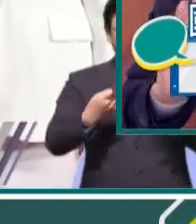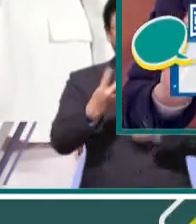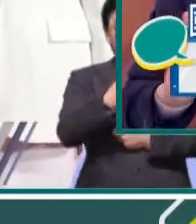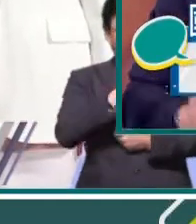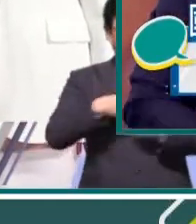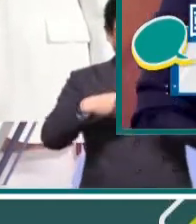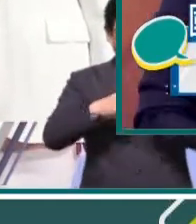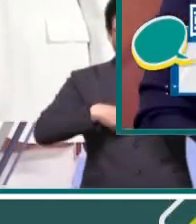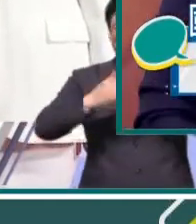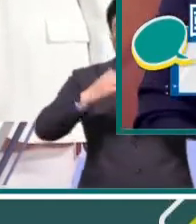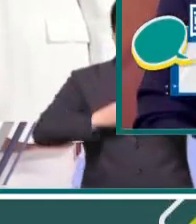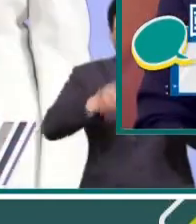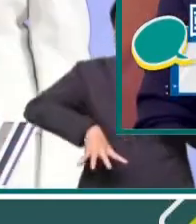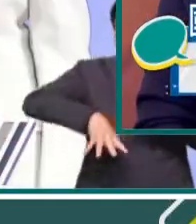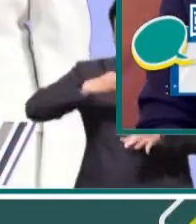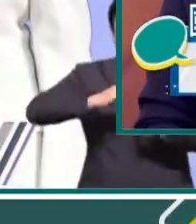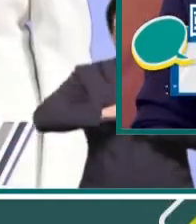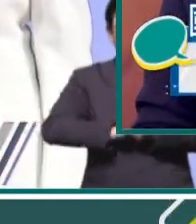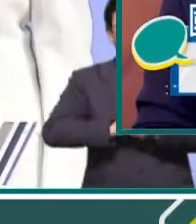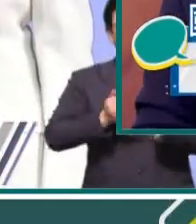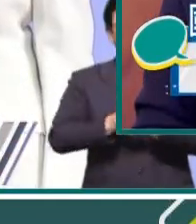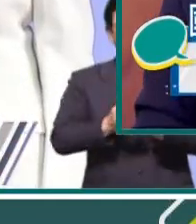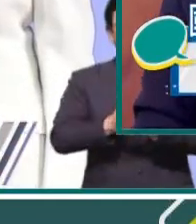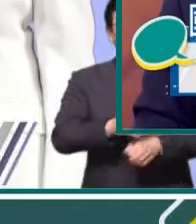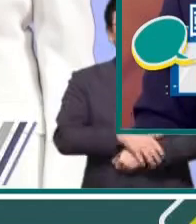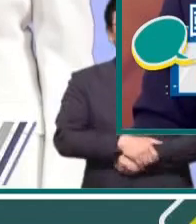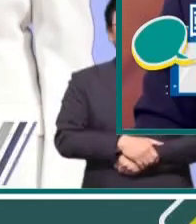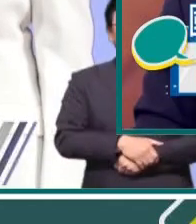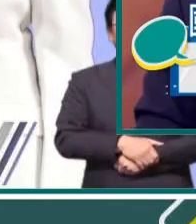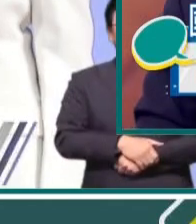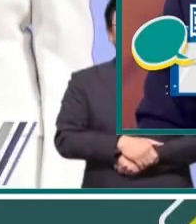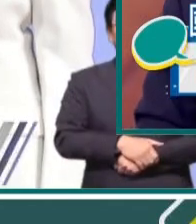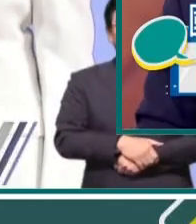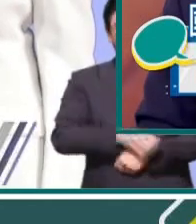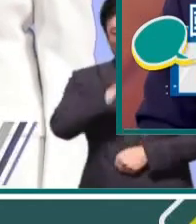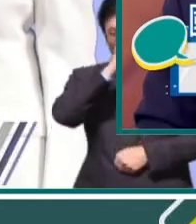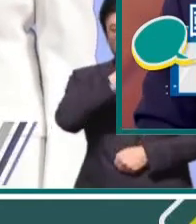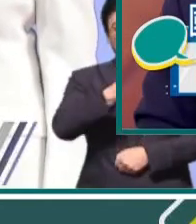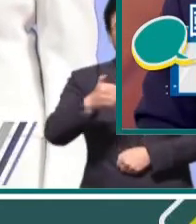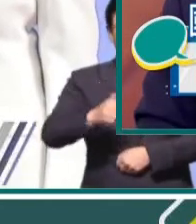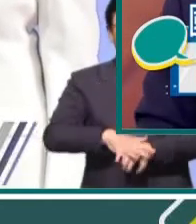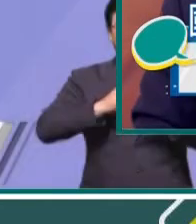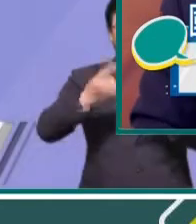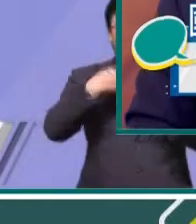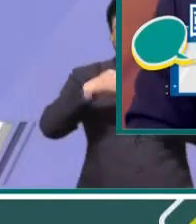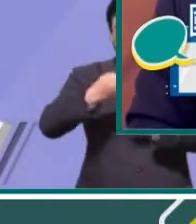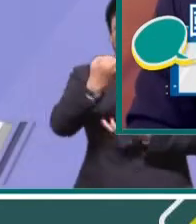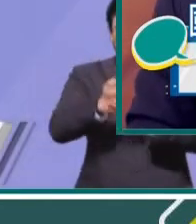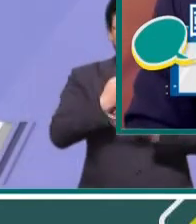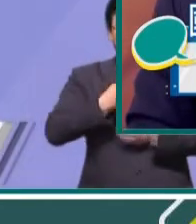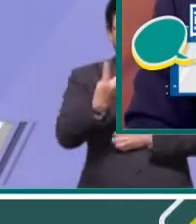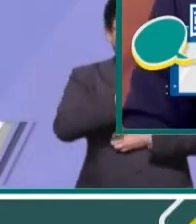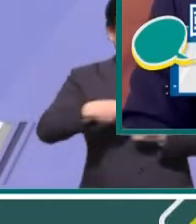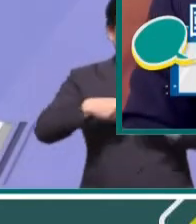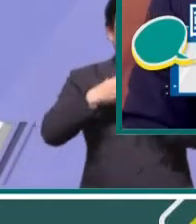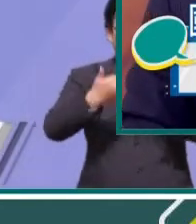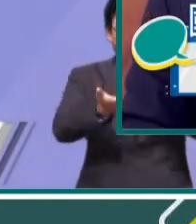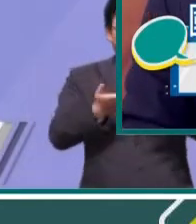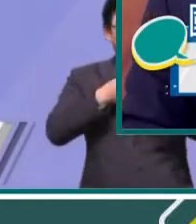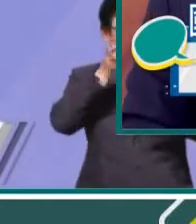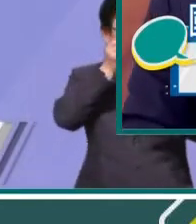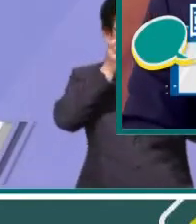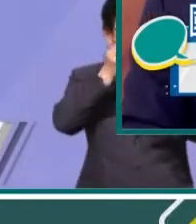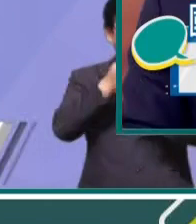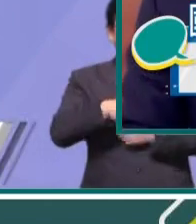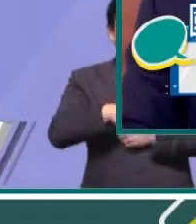毫无 招架。我刚听他说，他觉得他做得很好，然后很有光荣感。其他的候选人都在细数他的政绩。可是我